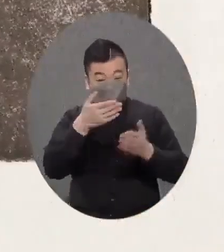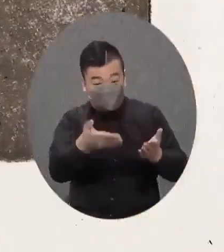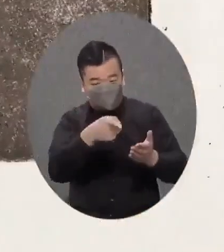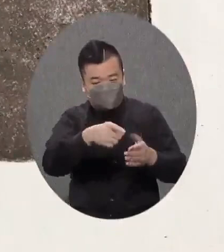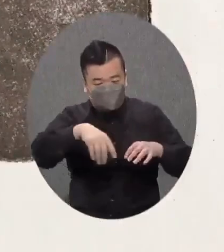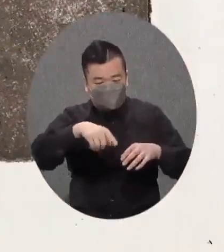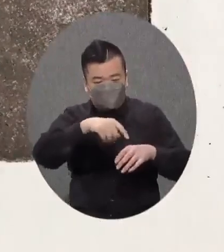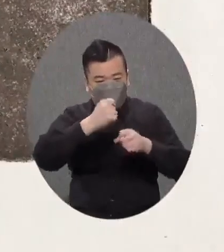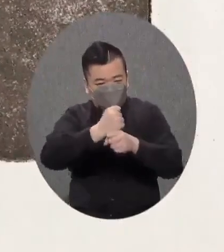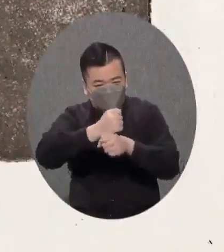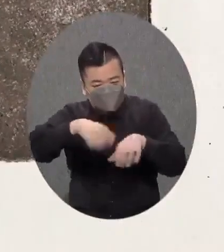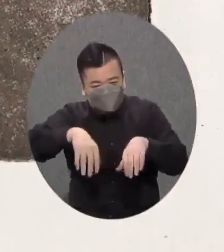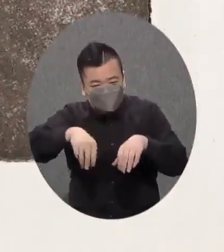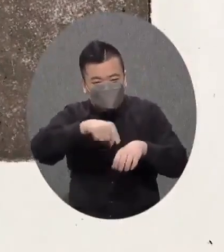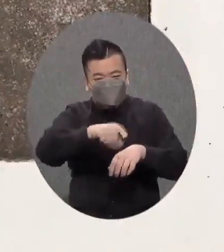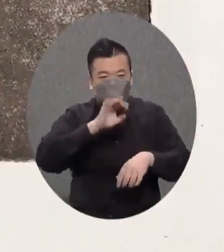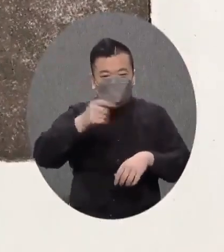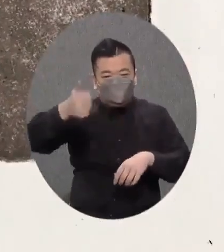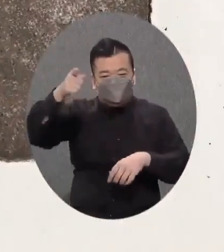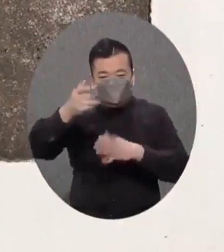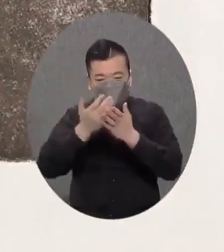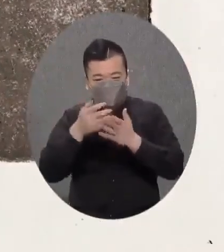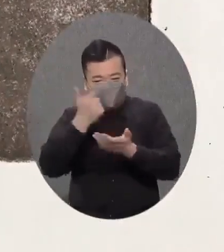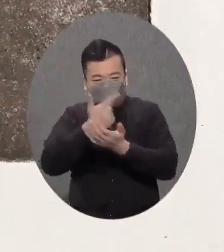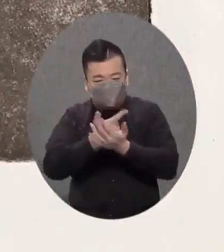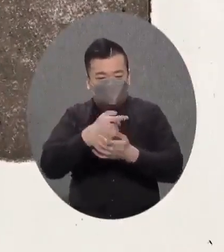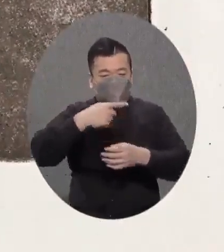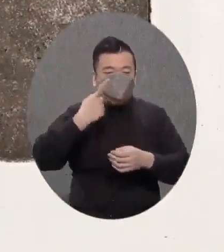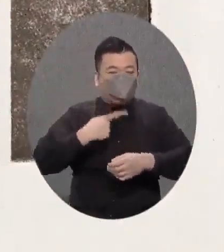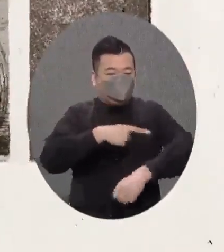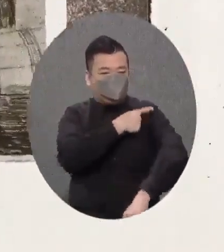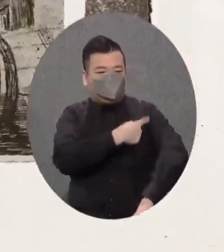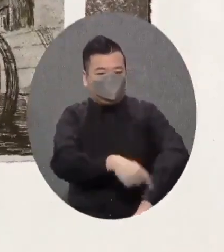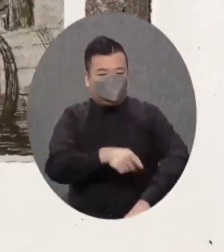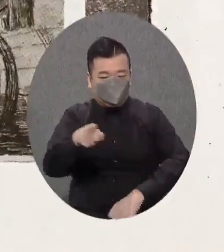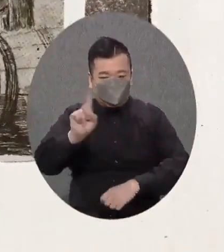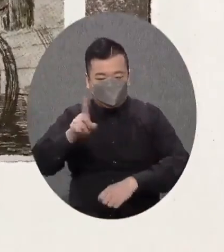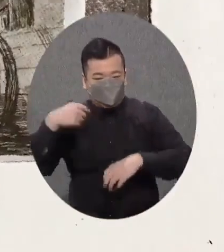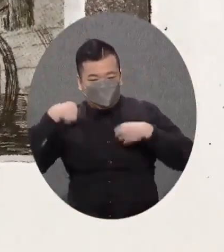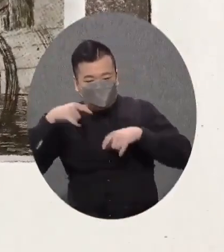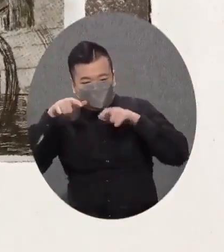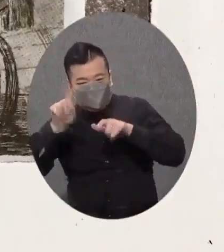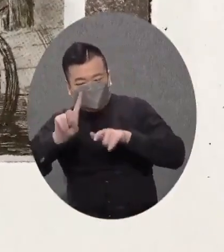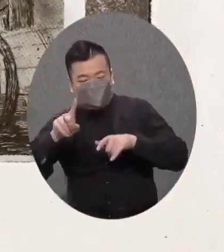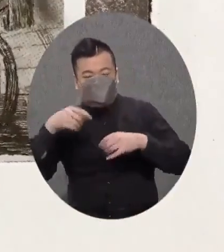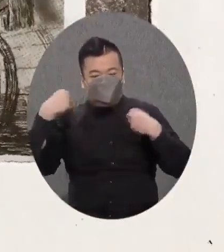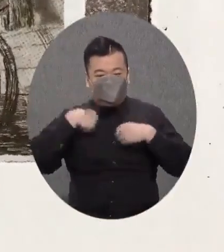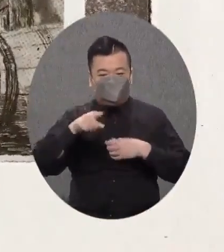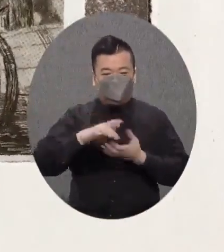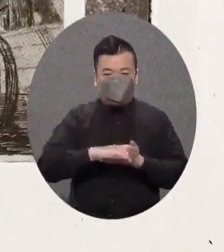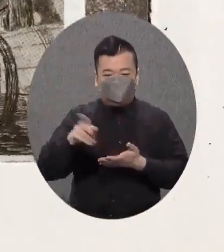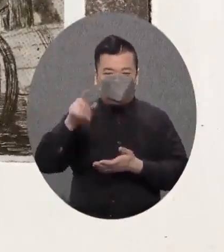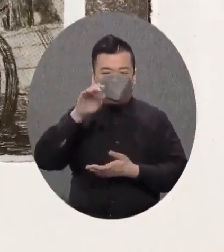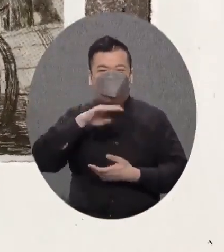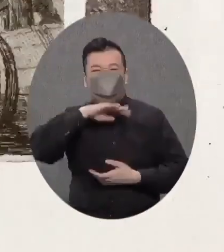仔翻查族谱，比如上流社会重视血统；呢幅着住修道袍嘅妖怪就系讽刺修士嘅